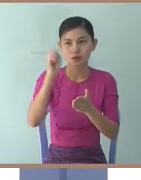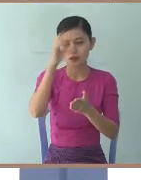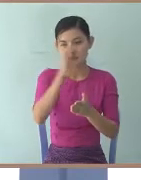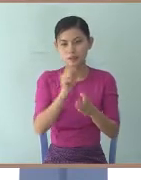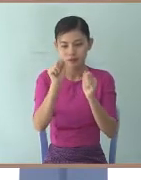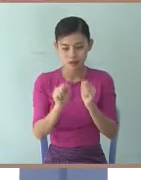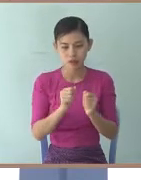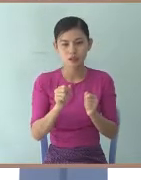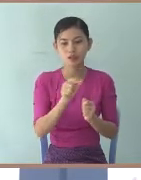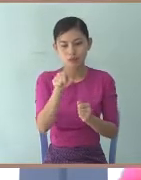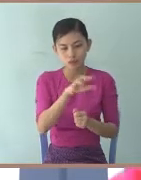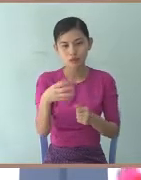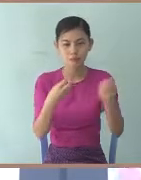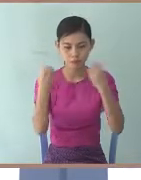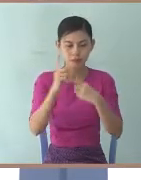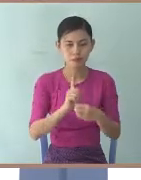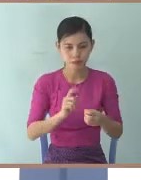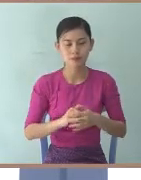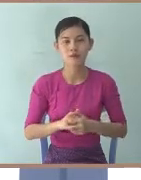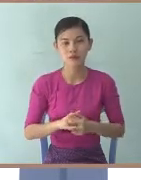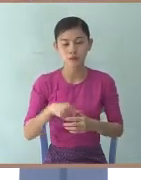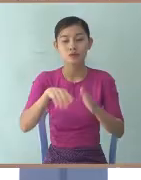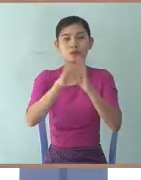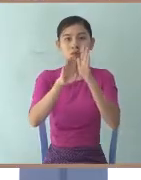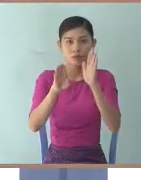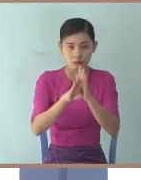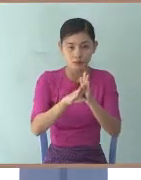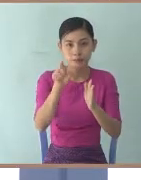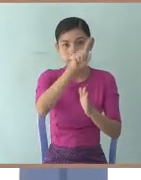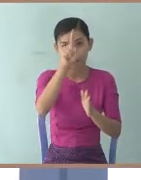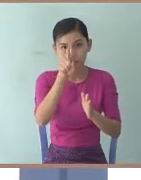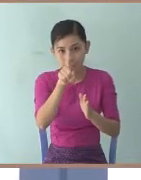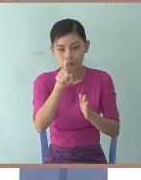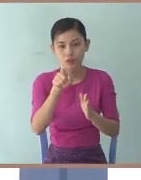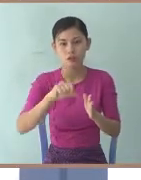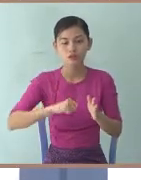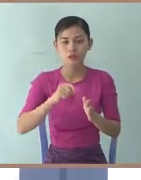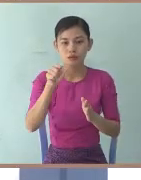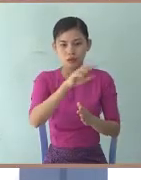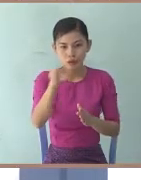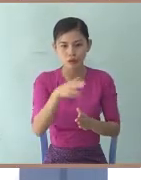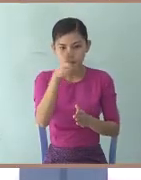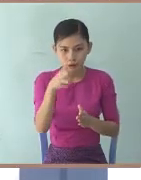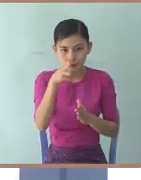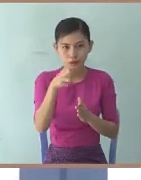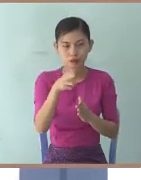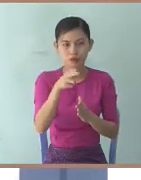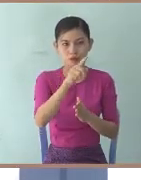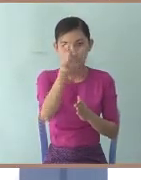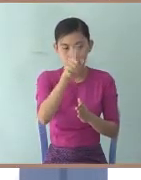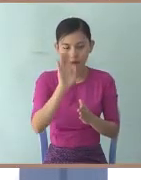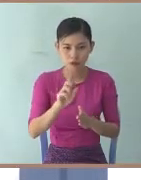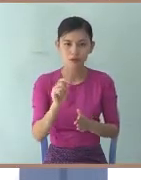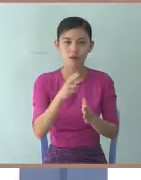တဲ့ဒီကချင်ပြည်နယ်ကလူငယ်တွေရဲ့ရင်ဖွင့်စကားသံတွေပဲဖြစ်ပါတယ်။အဲဆက်လက်ပြီးတော့ဒီကျမတို့အစီအစဉ်မှာပါဝင်မေးမြန်းခြင်းနဲ့လူငယ်တွေကိုကြိုတင်ရ